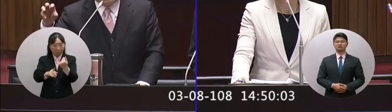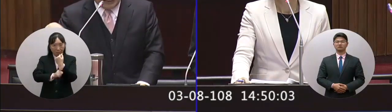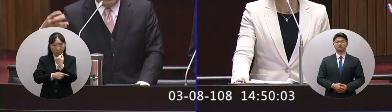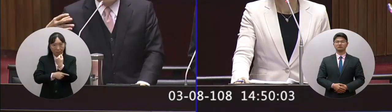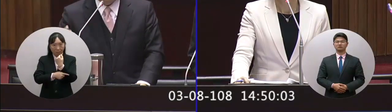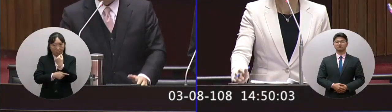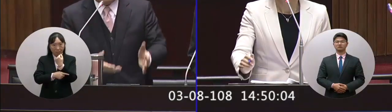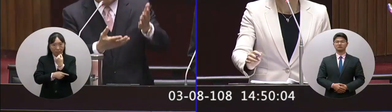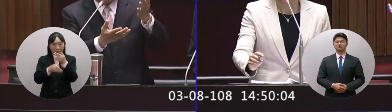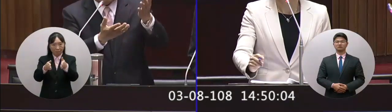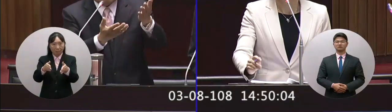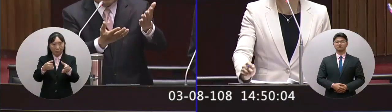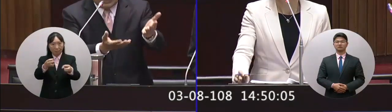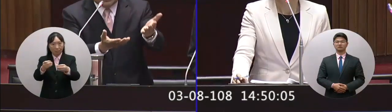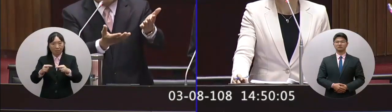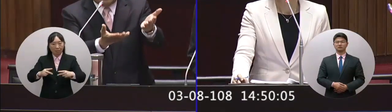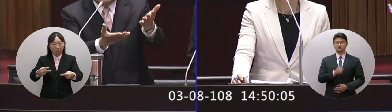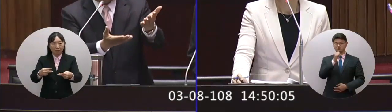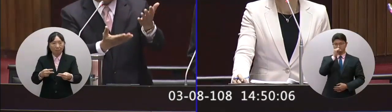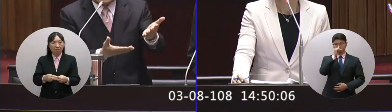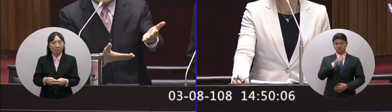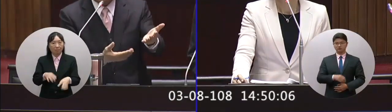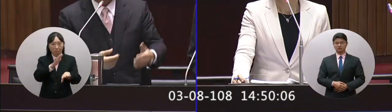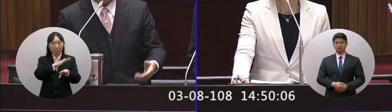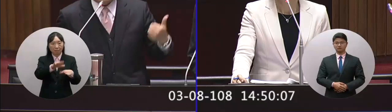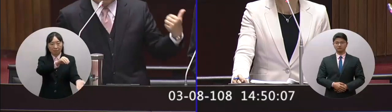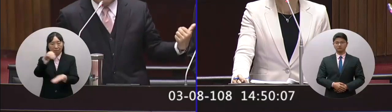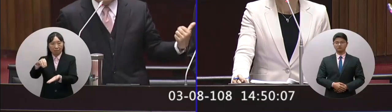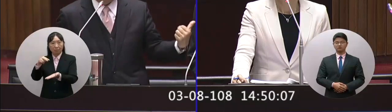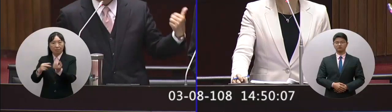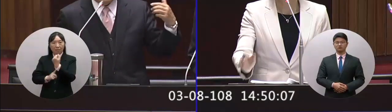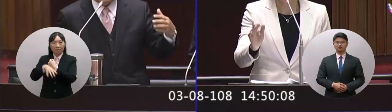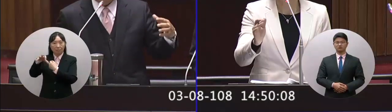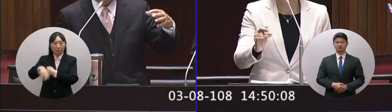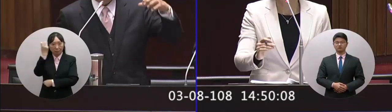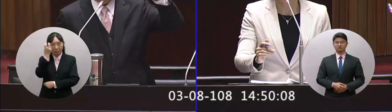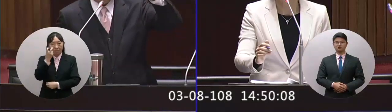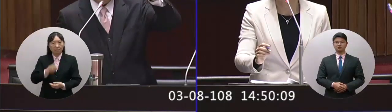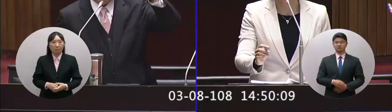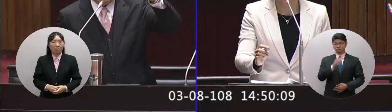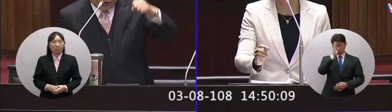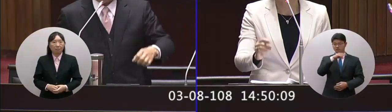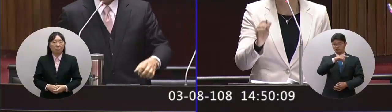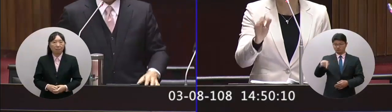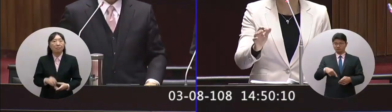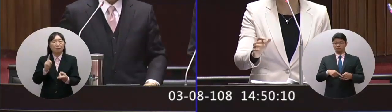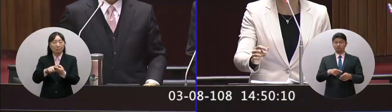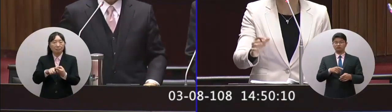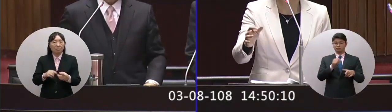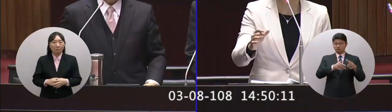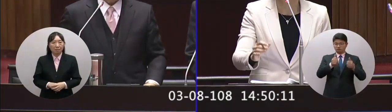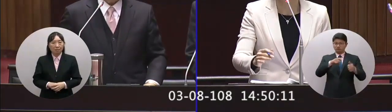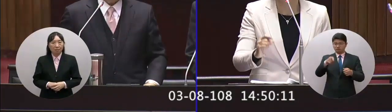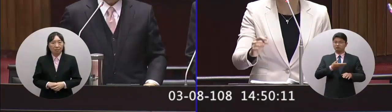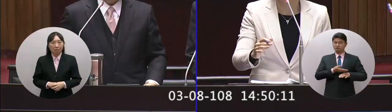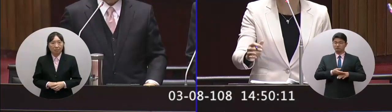修改，会送大贵院审议，所以这个法案， 所以请大家放心就对了哈。已经行